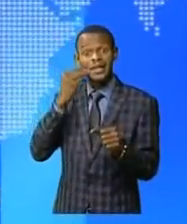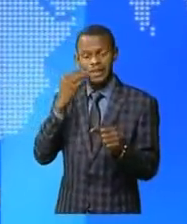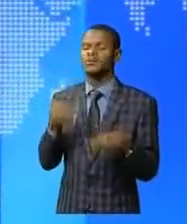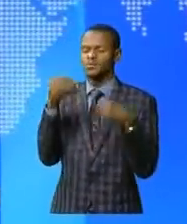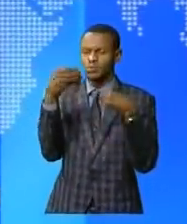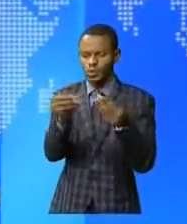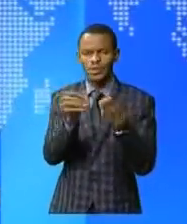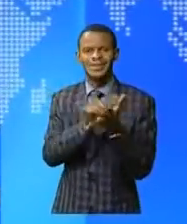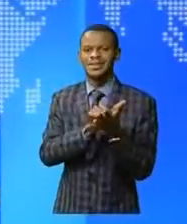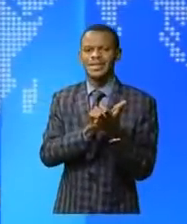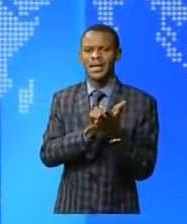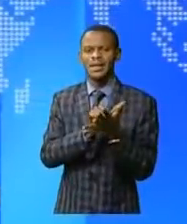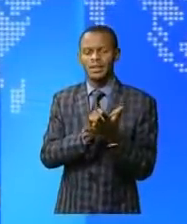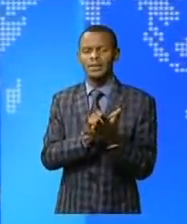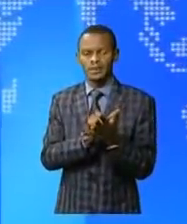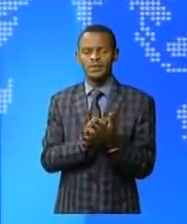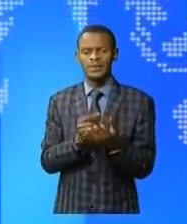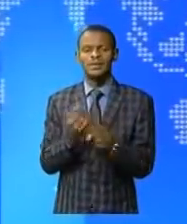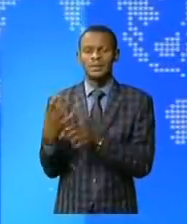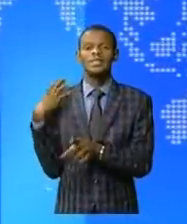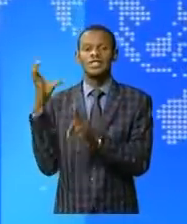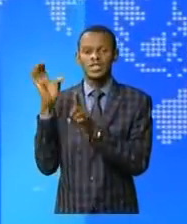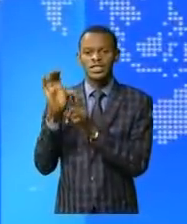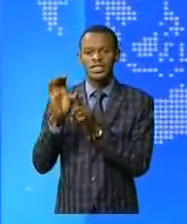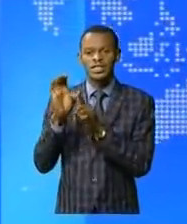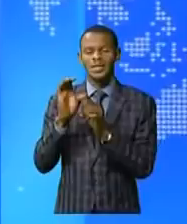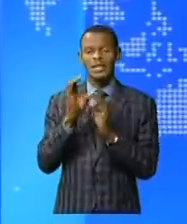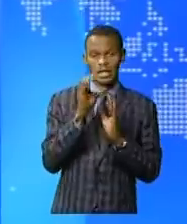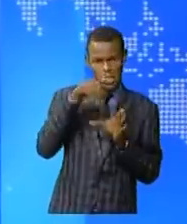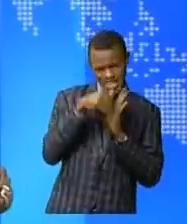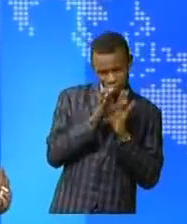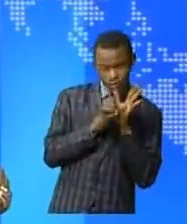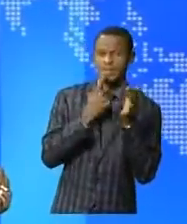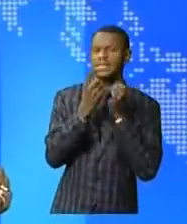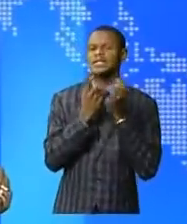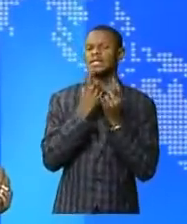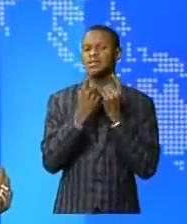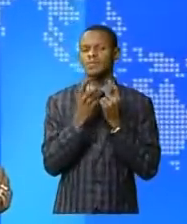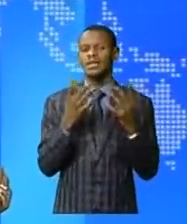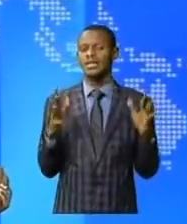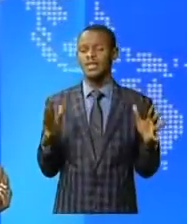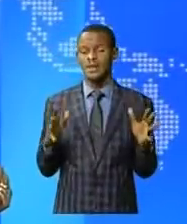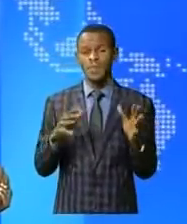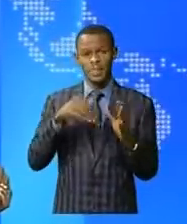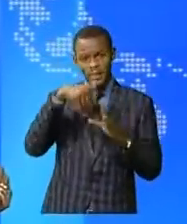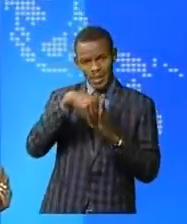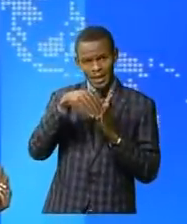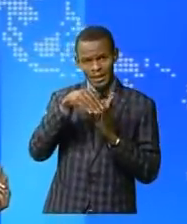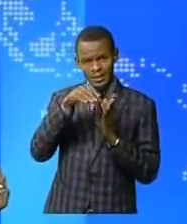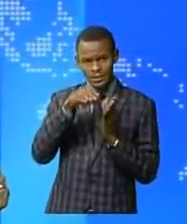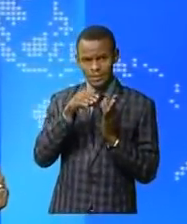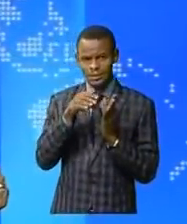constitutionnel. L'avant-projet de loi des finances table sur un budget présenté en équilibre, en recettes et en dépenses.